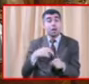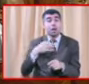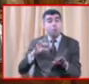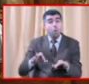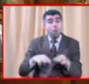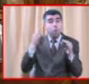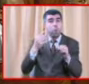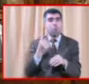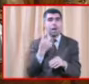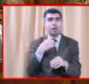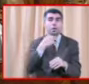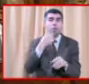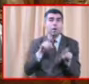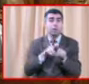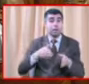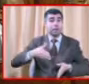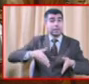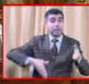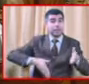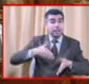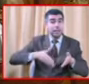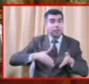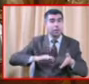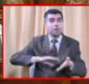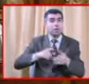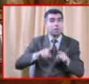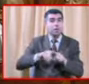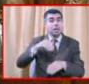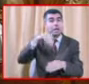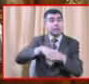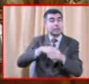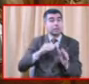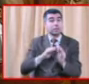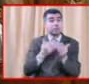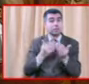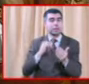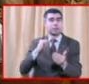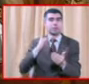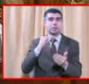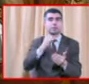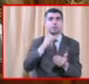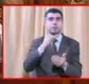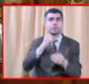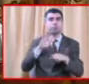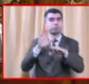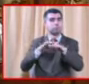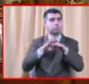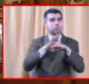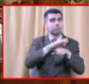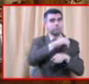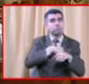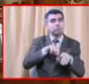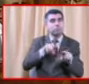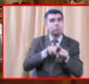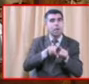انه الطرق، وضعيه الطرق، حنا كفريق طرحنا اكثر من مره وضعية الطرق الوضعية في الجنوب ولا في